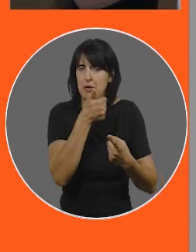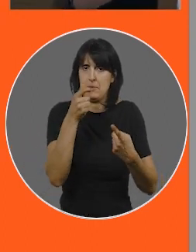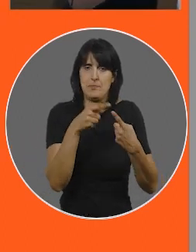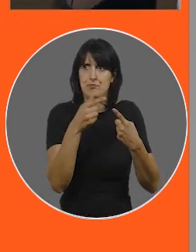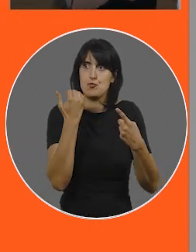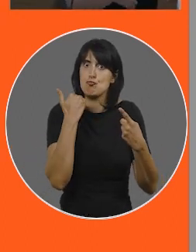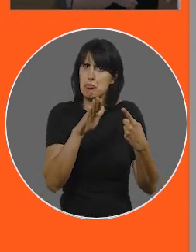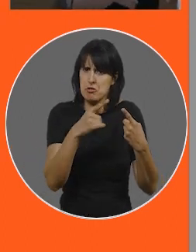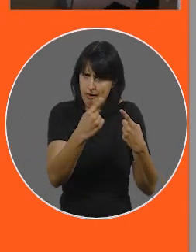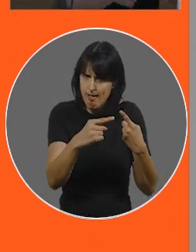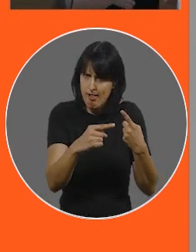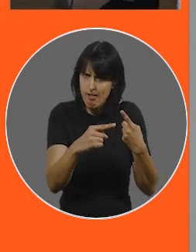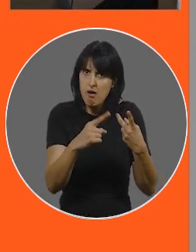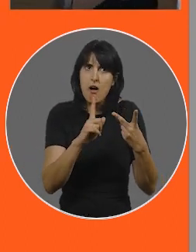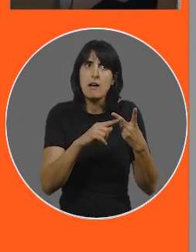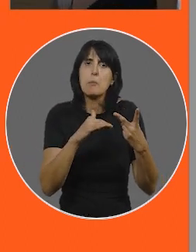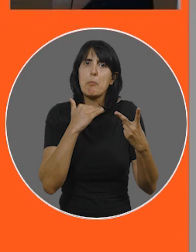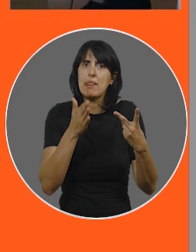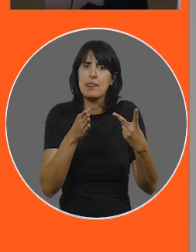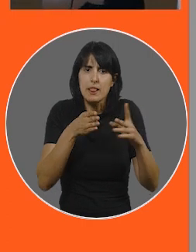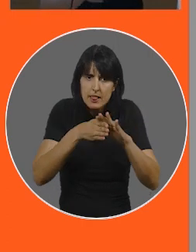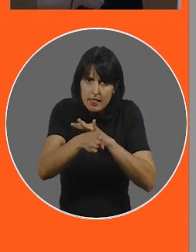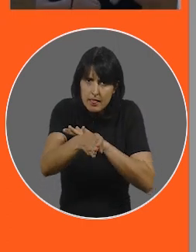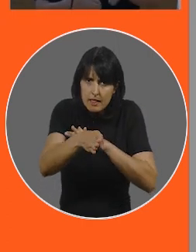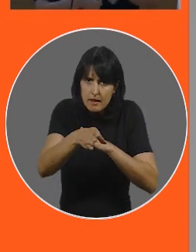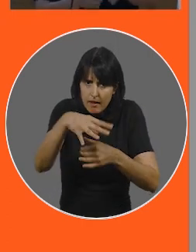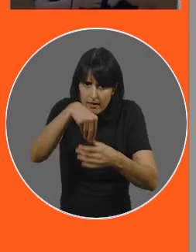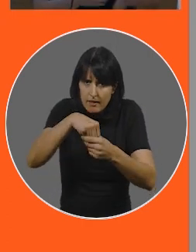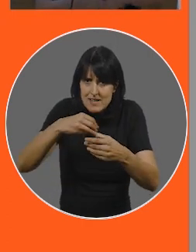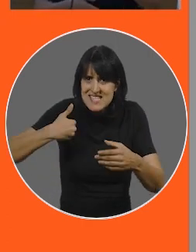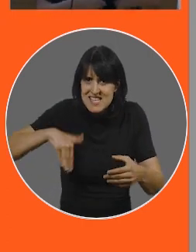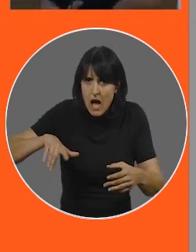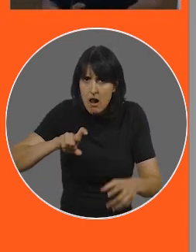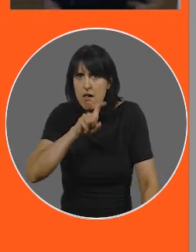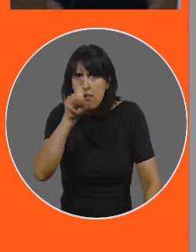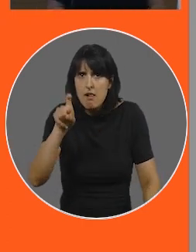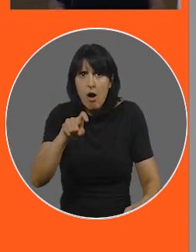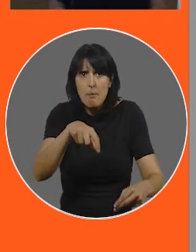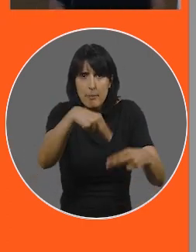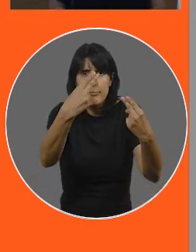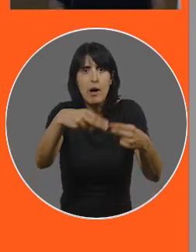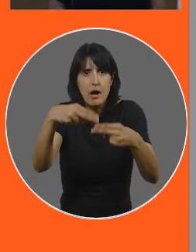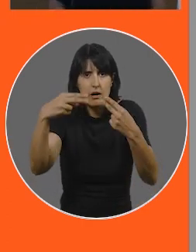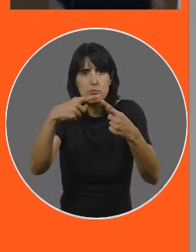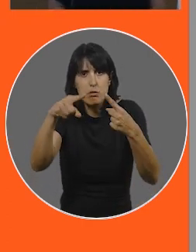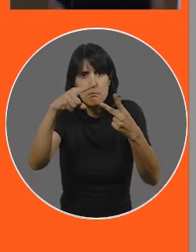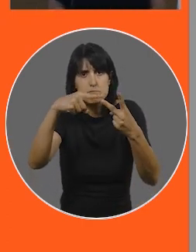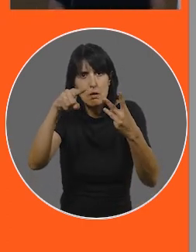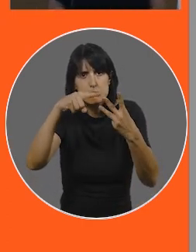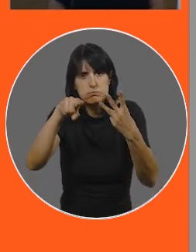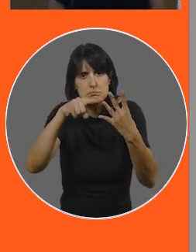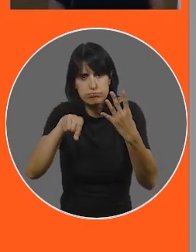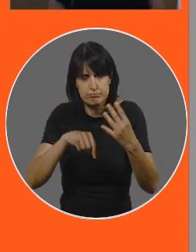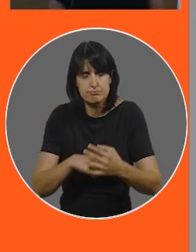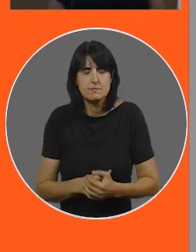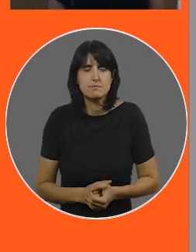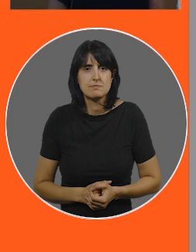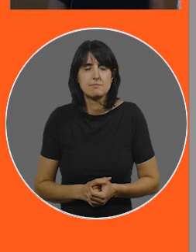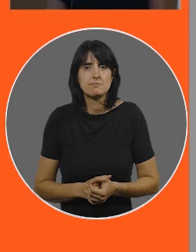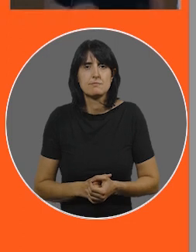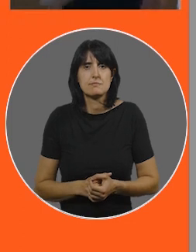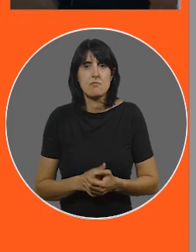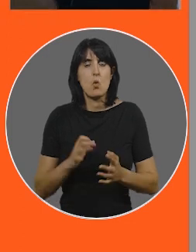ja ho sé, i puc accedir, d'acord, però un cop sóc a dins, puc navegar, podem anar trobant barreres en tots aquests